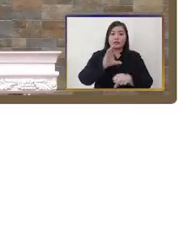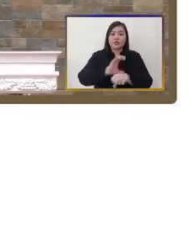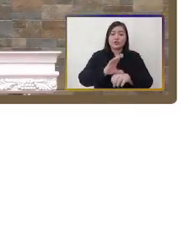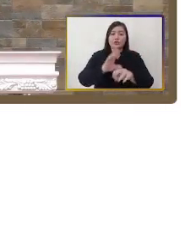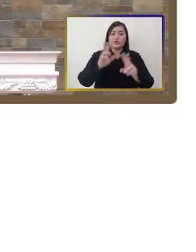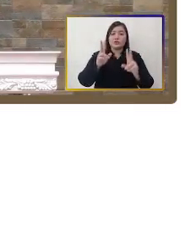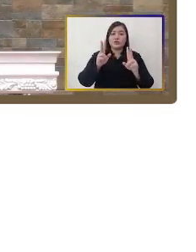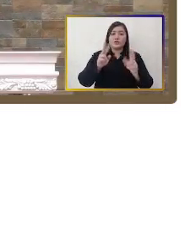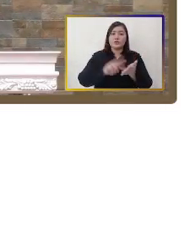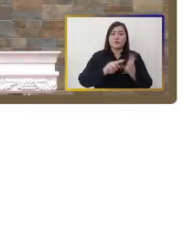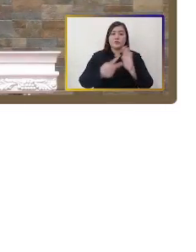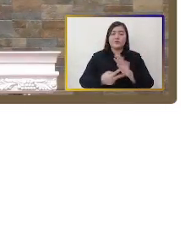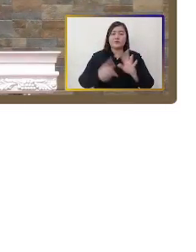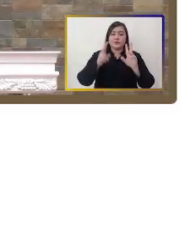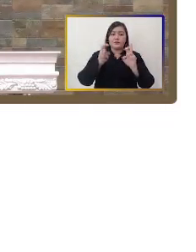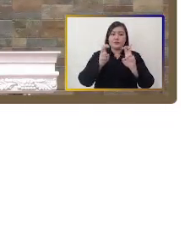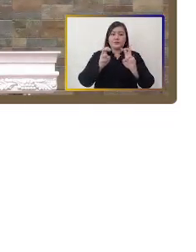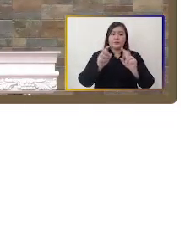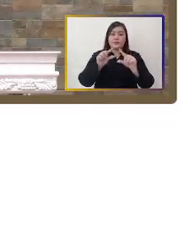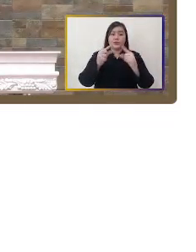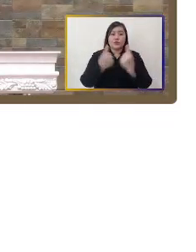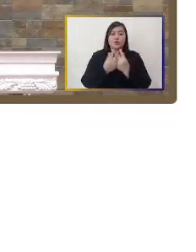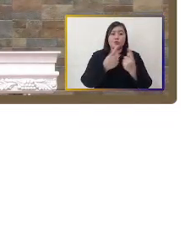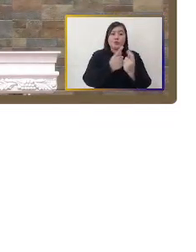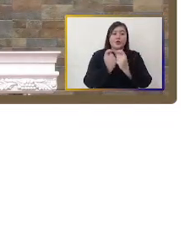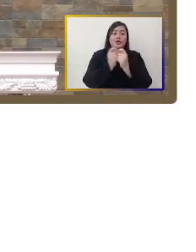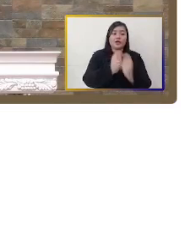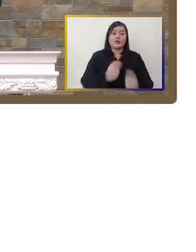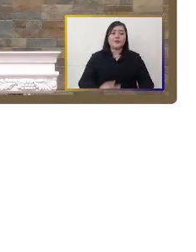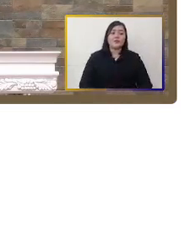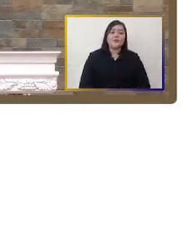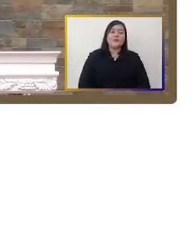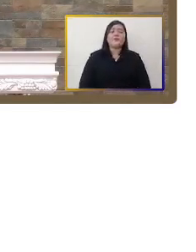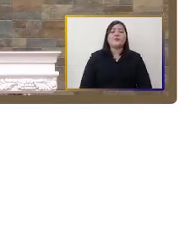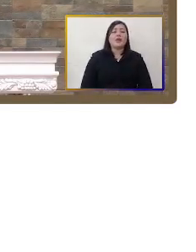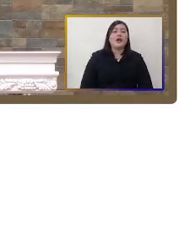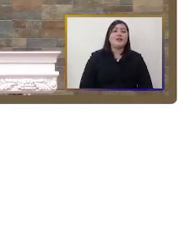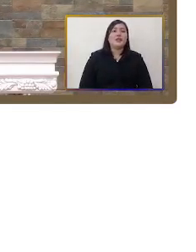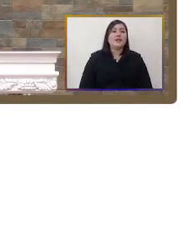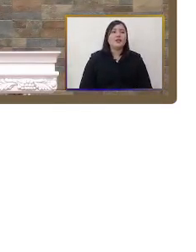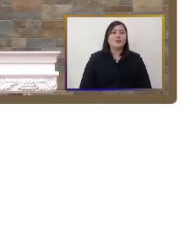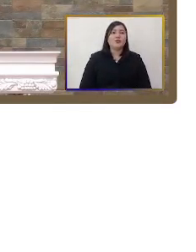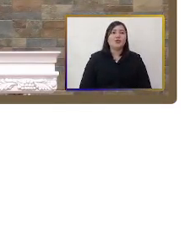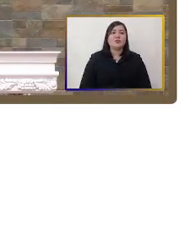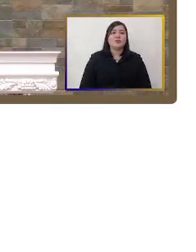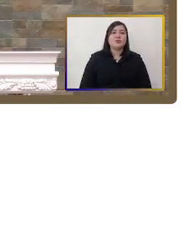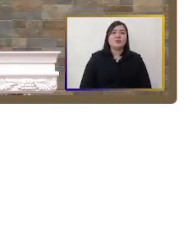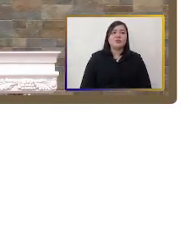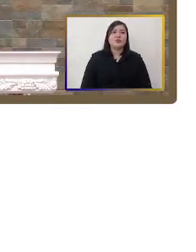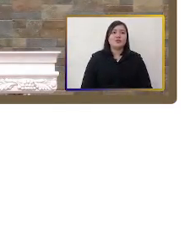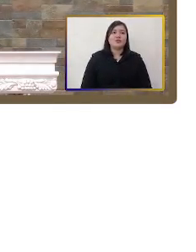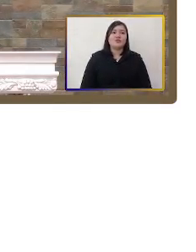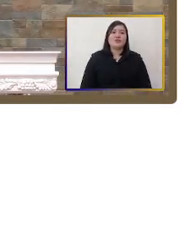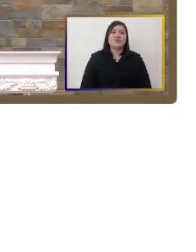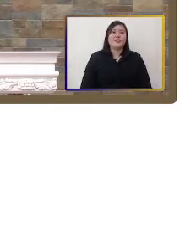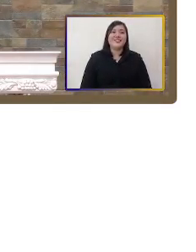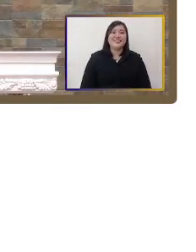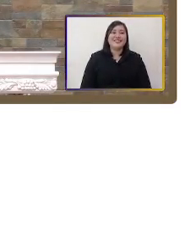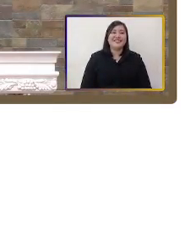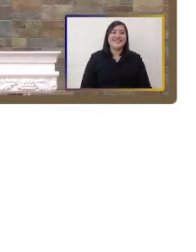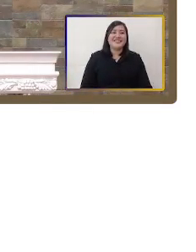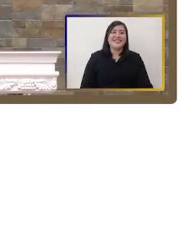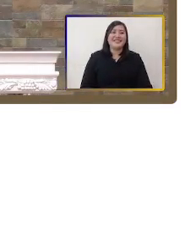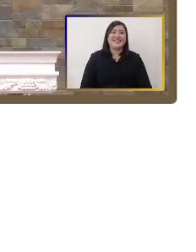Kaya nga nagkaroon ng asimbliya na pang-universal, kasi ang ginawa ngayon ni Constantine is he made that as